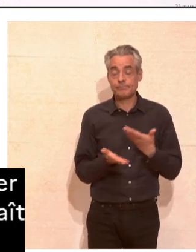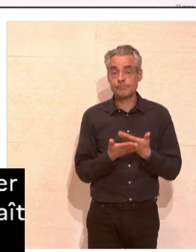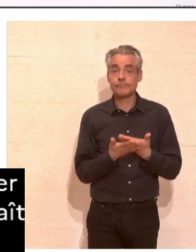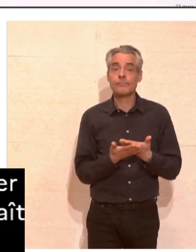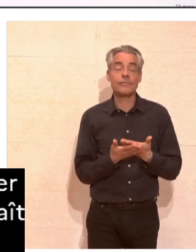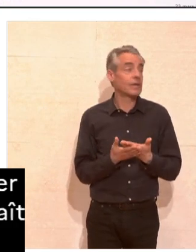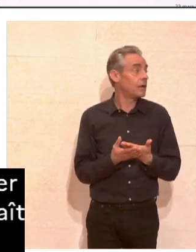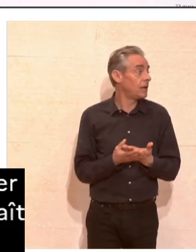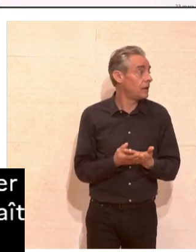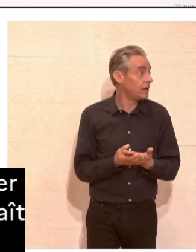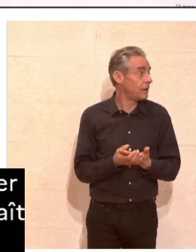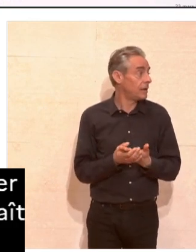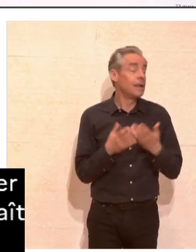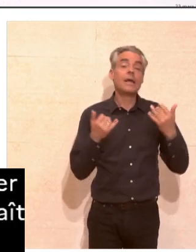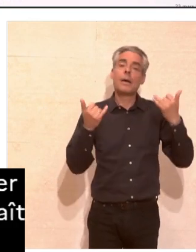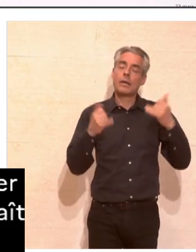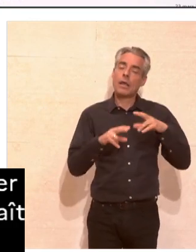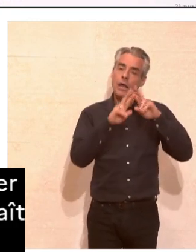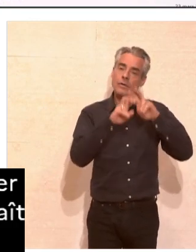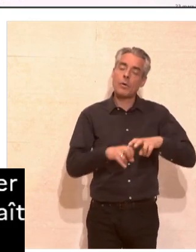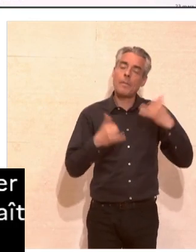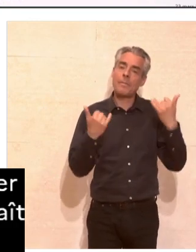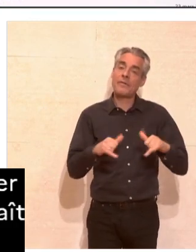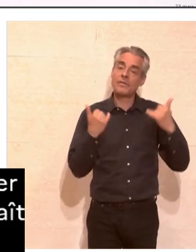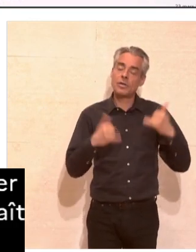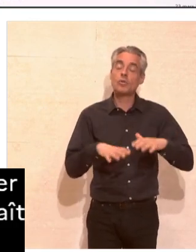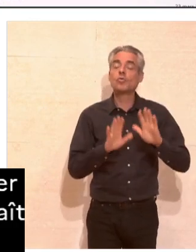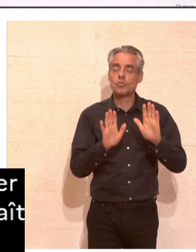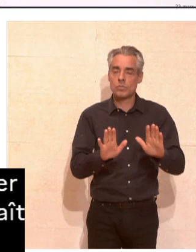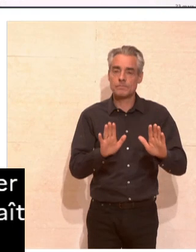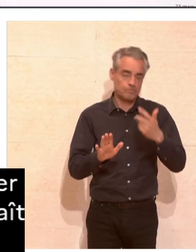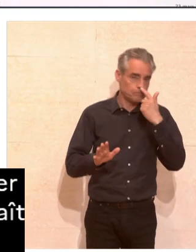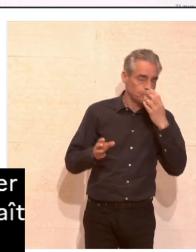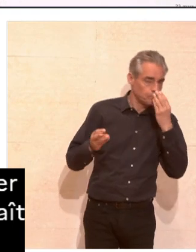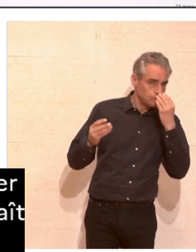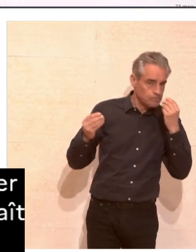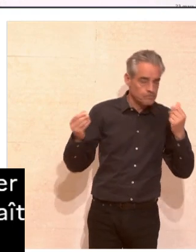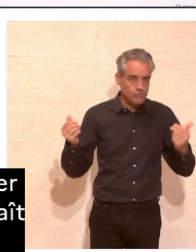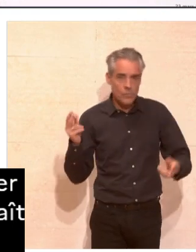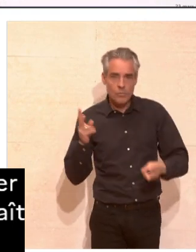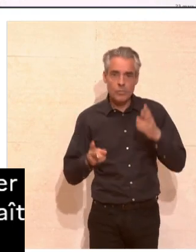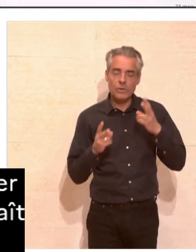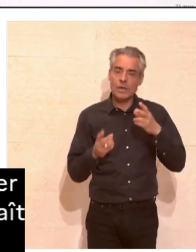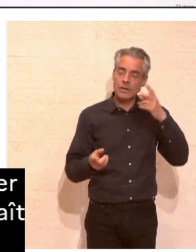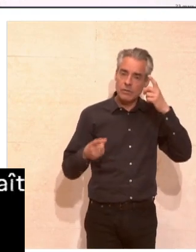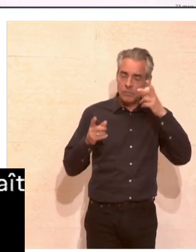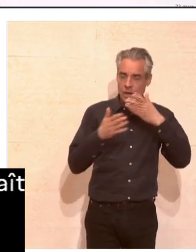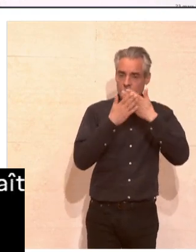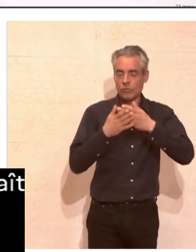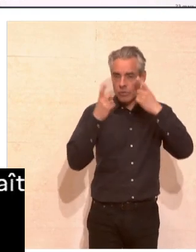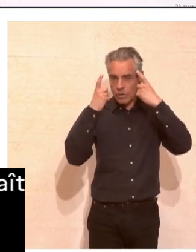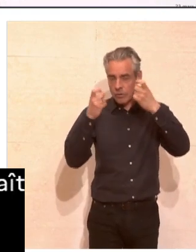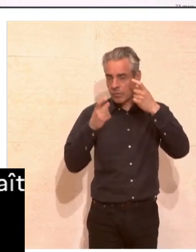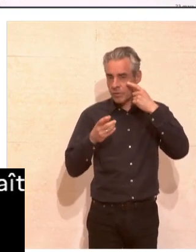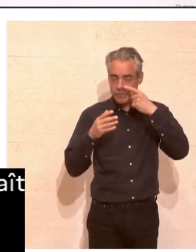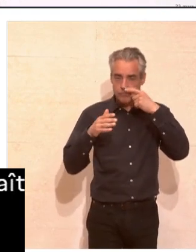alors ça reste encore à déterminer, mais des études quand même montrent que